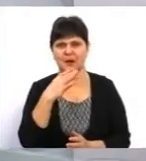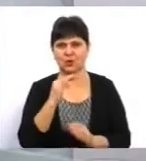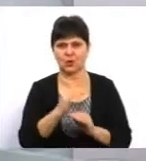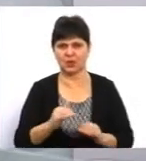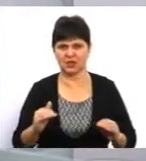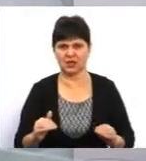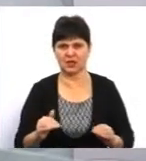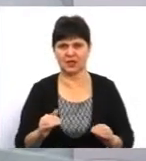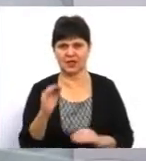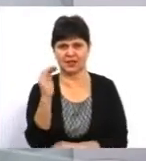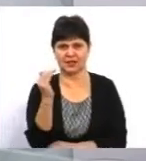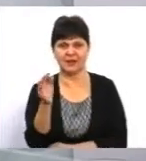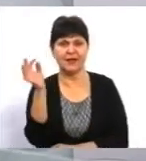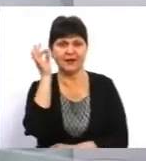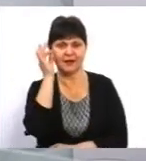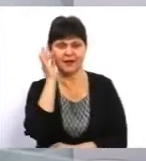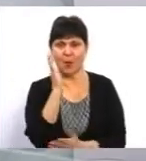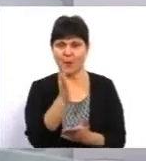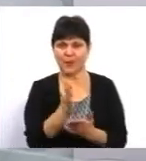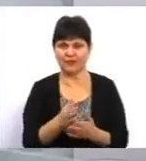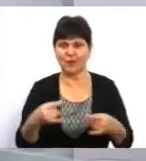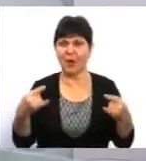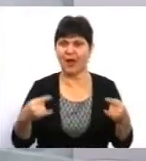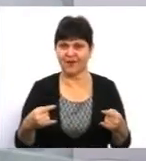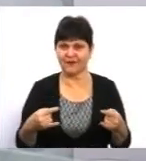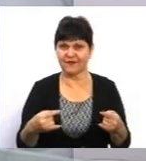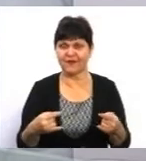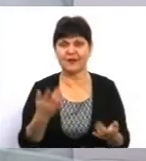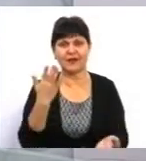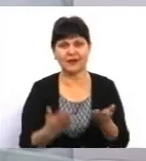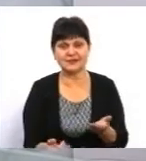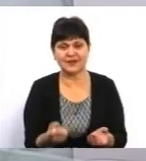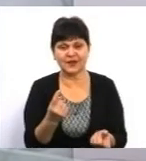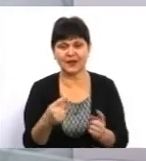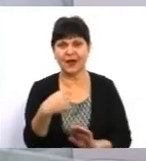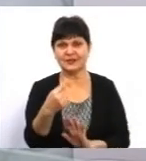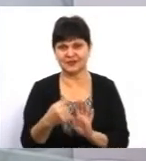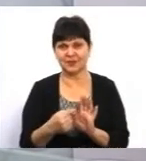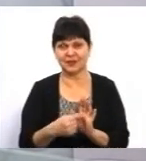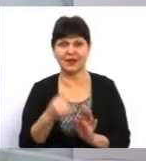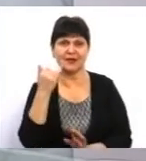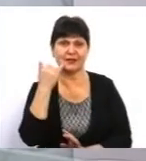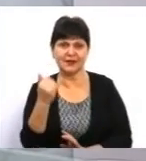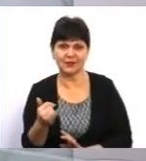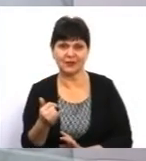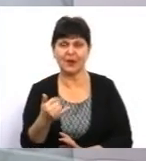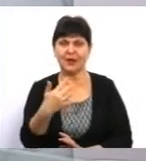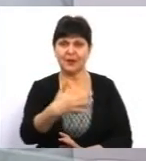Я нагадую глядачам, що ми працюємо у прямому етері, тож якщо у вас виникають запитання, телефонуйте за номером телефону